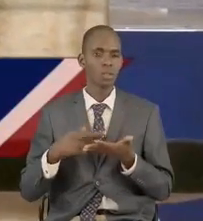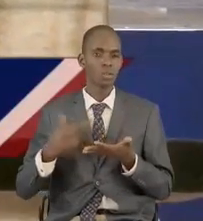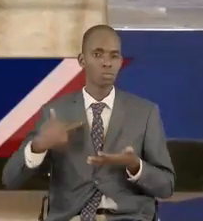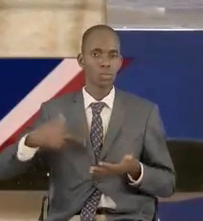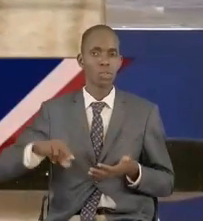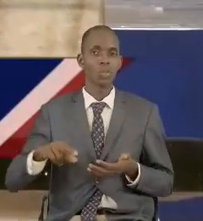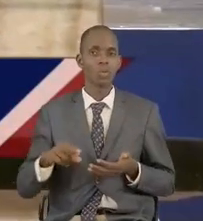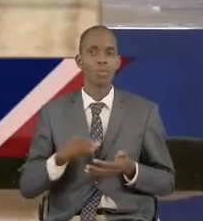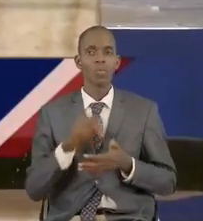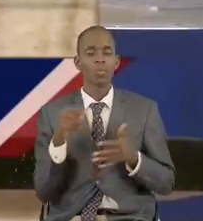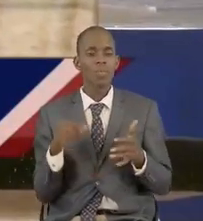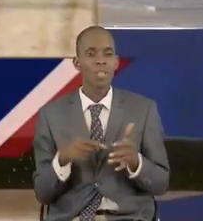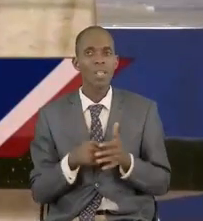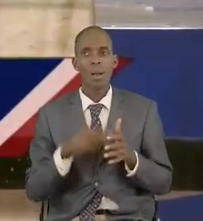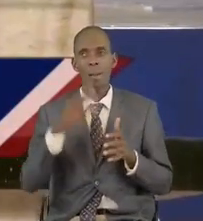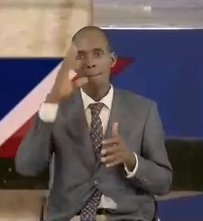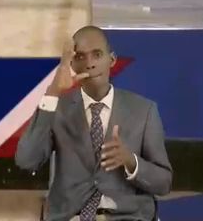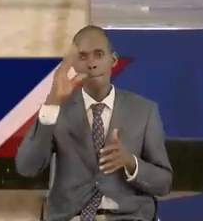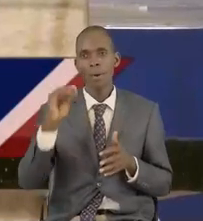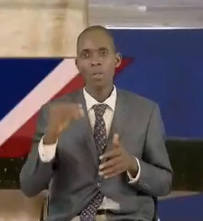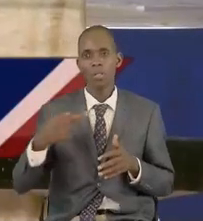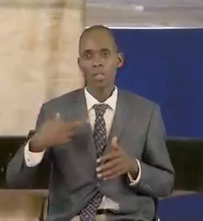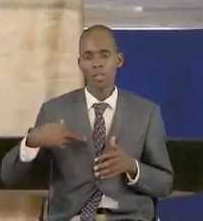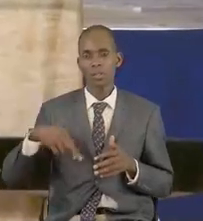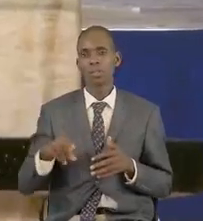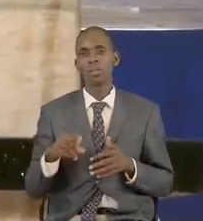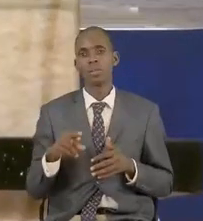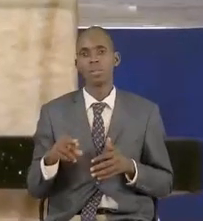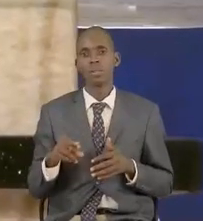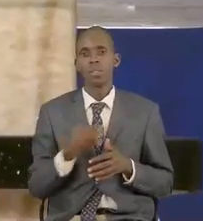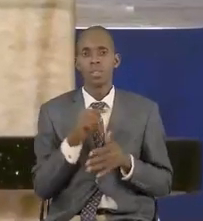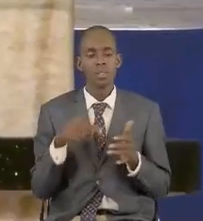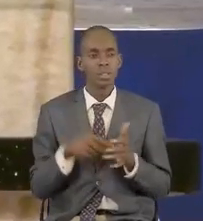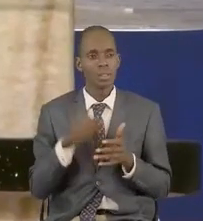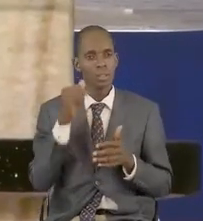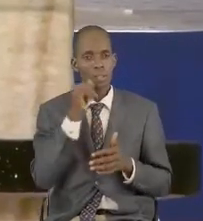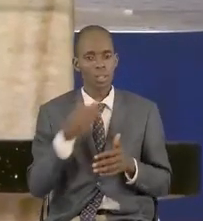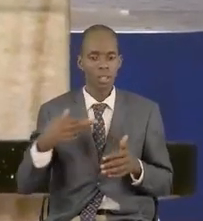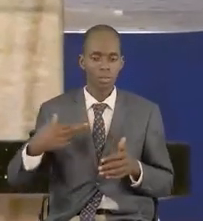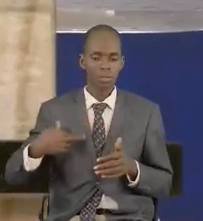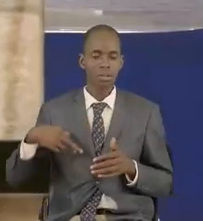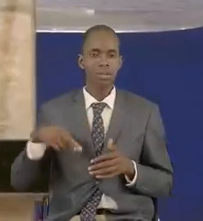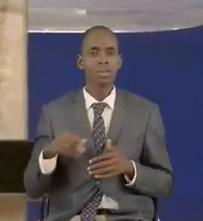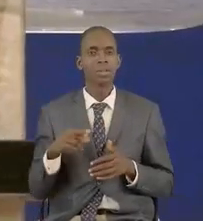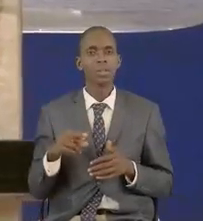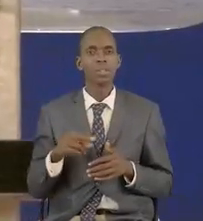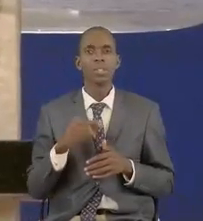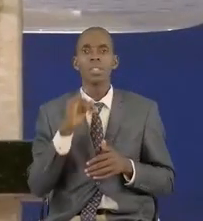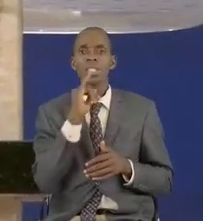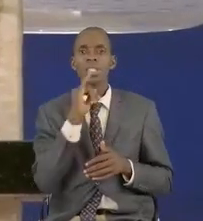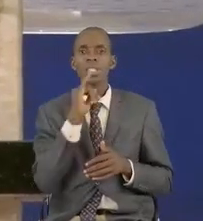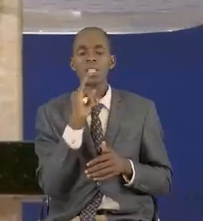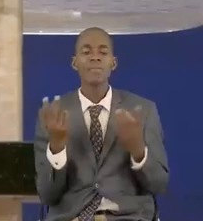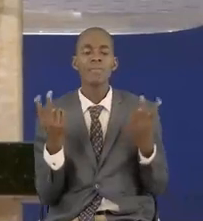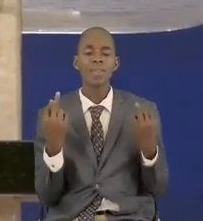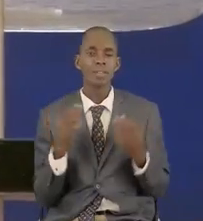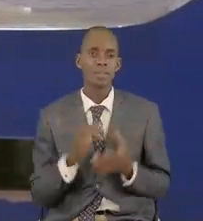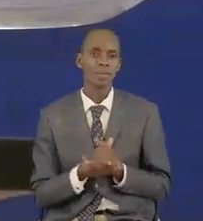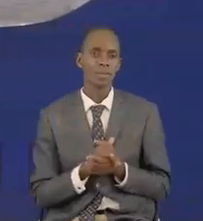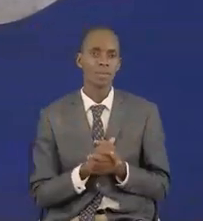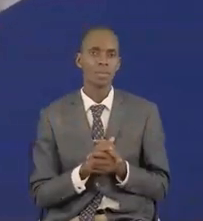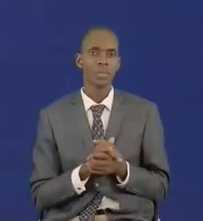religion de ce garçon la religion de cette fille est vaine vous allez